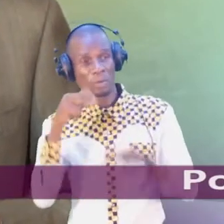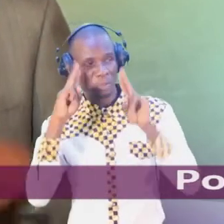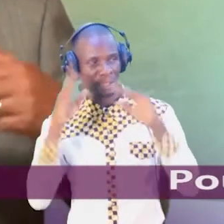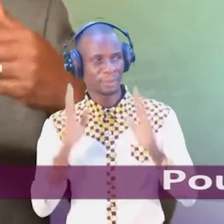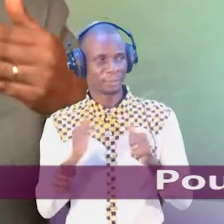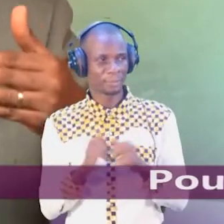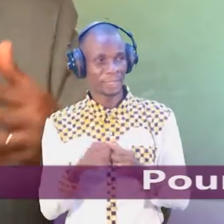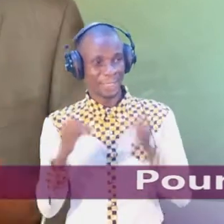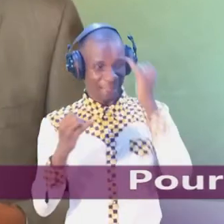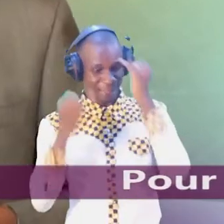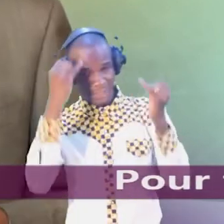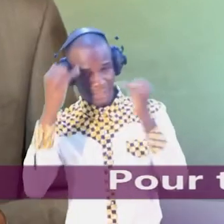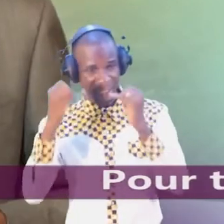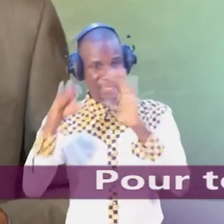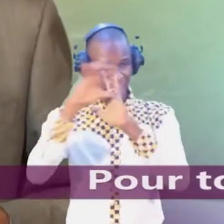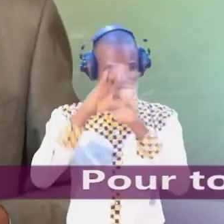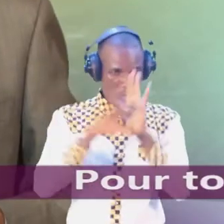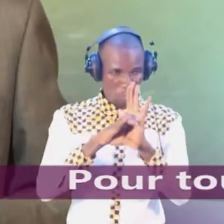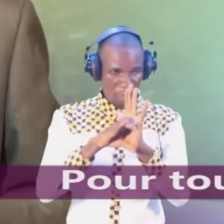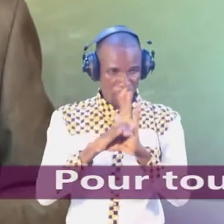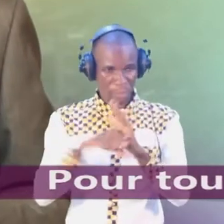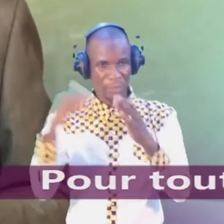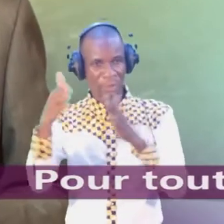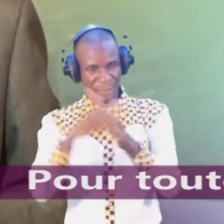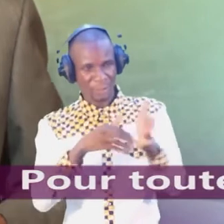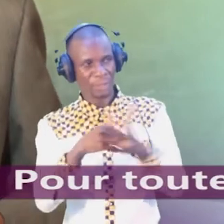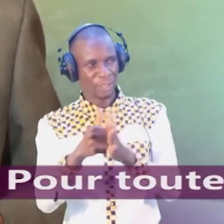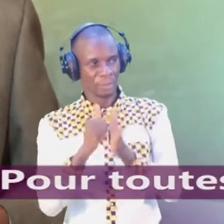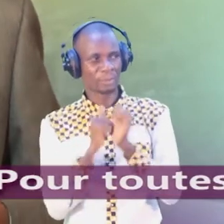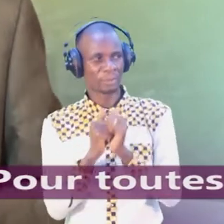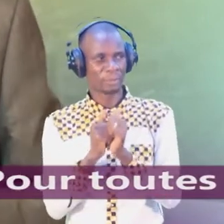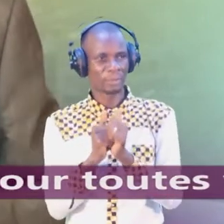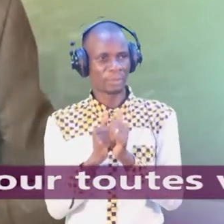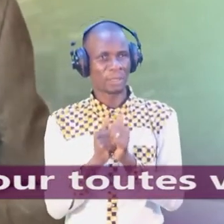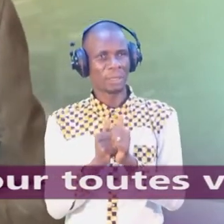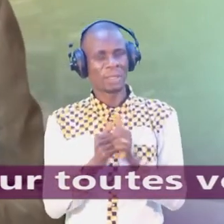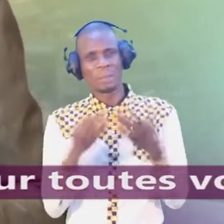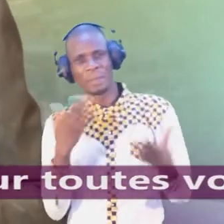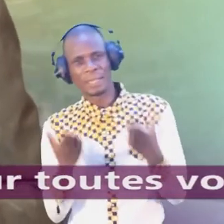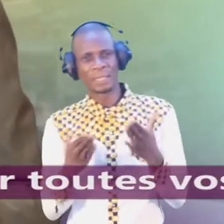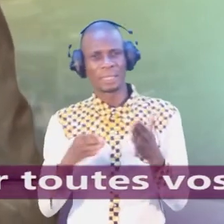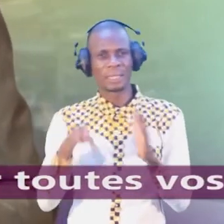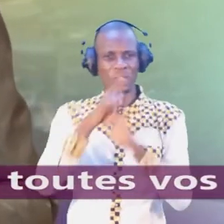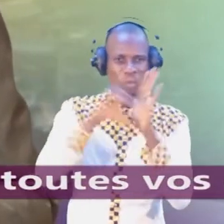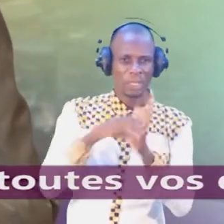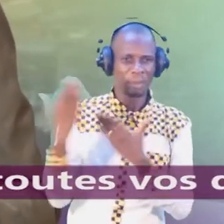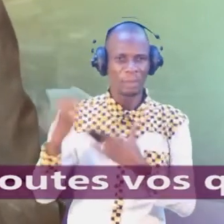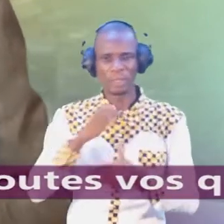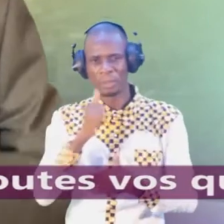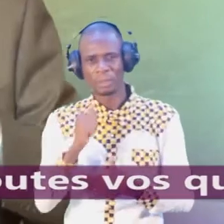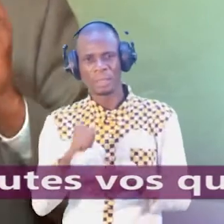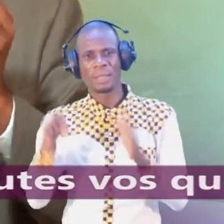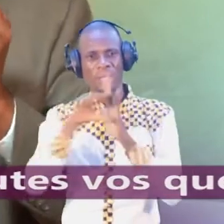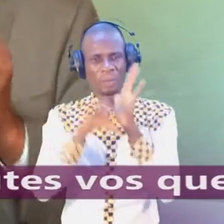Maman lui était sambela yango ezali kolonga penza mokili nzokande makambeta ni bovani na makanisi